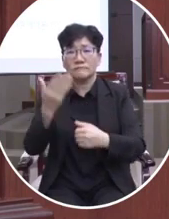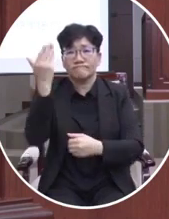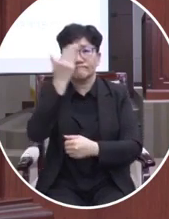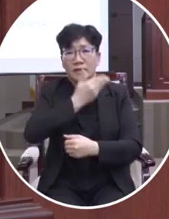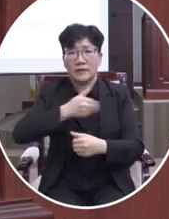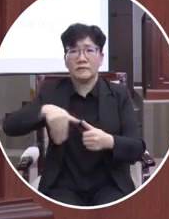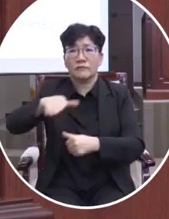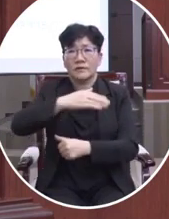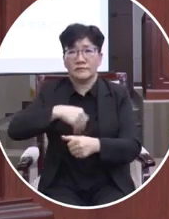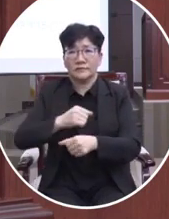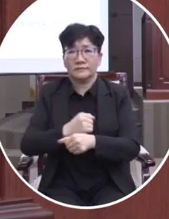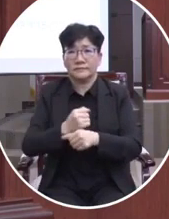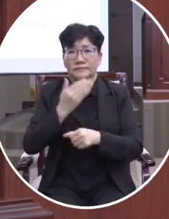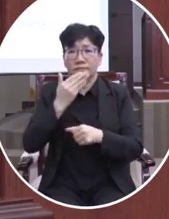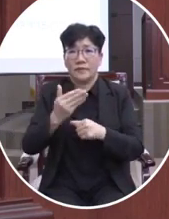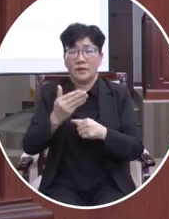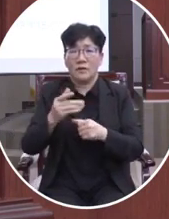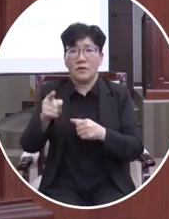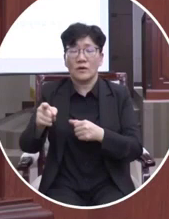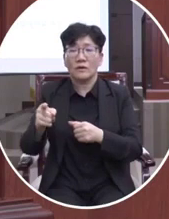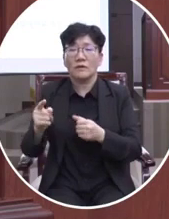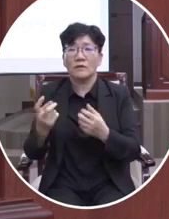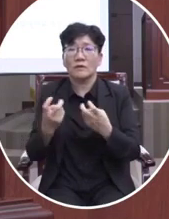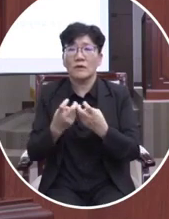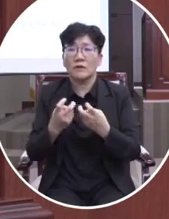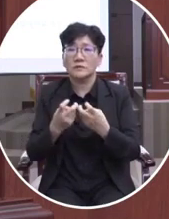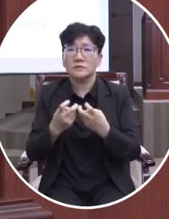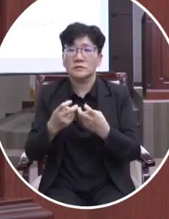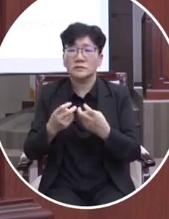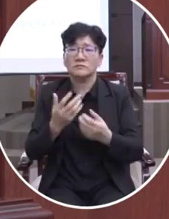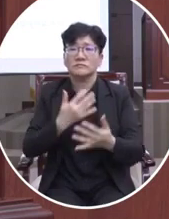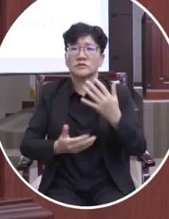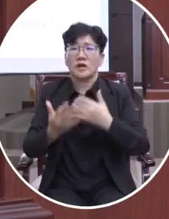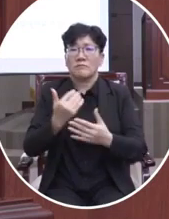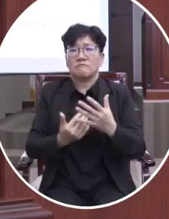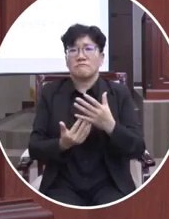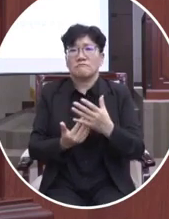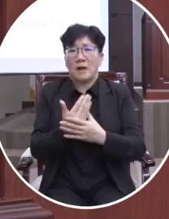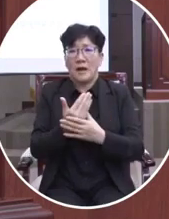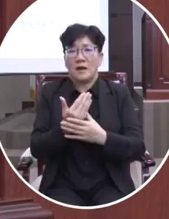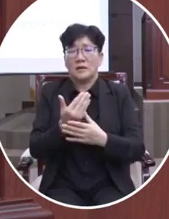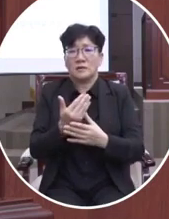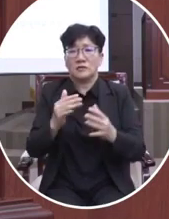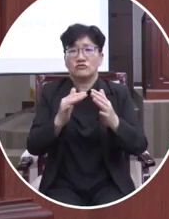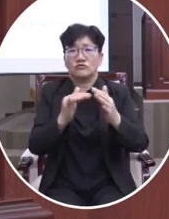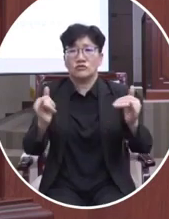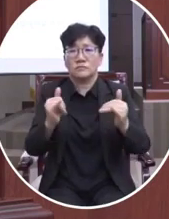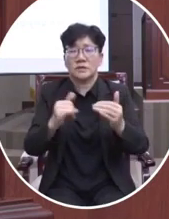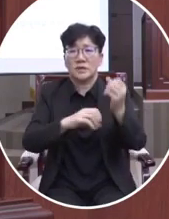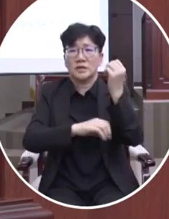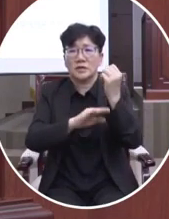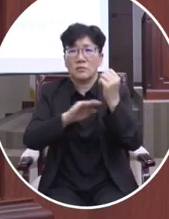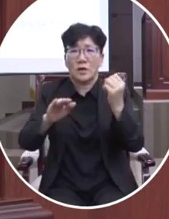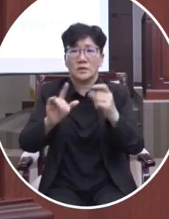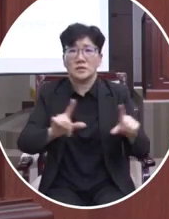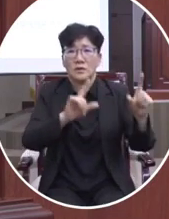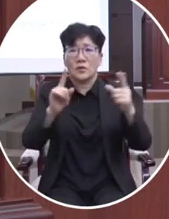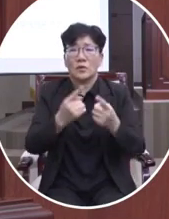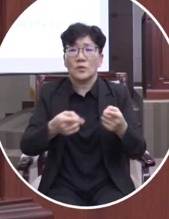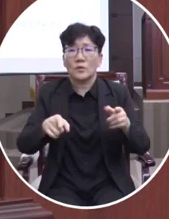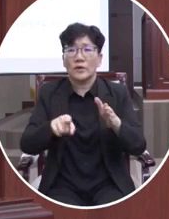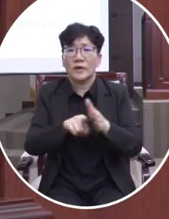주거 환경을 누리고 있으며 이분들은 어떤 재난 상황이 닥쳐오더라도 주민의 기본 생활을 지키기 위해